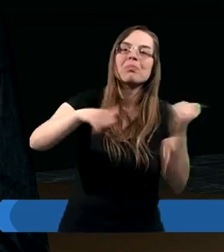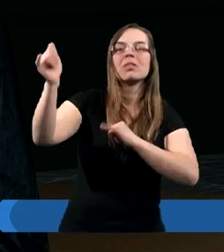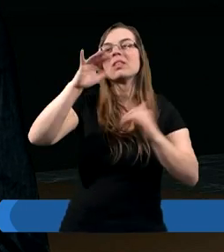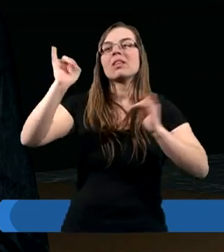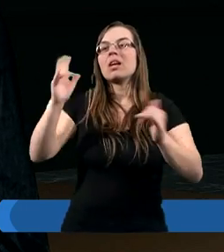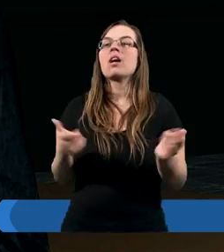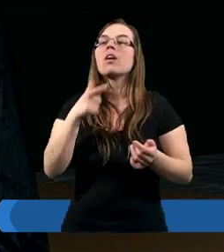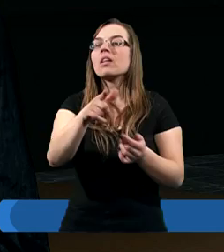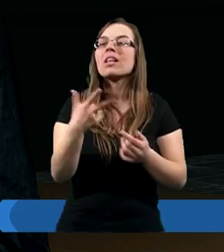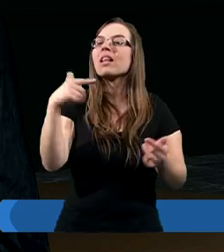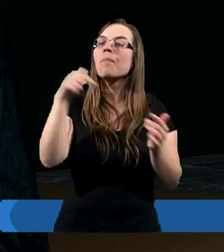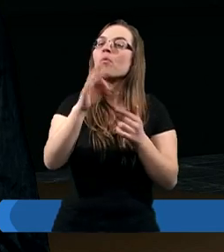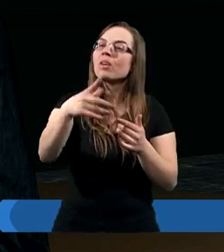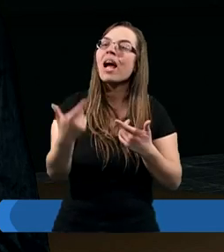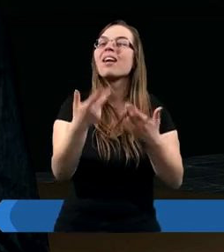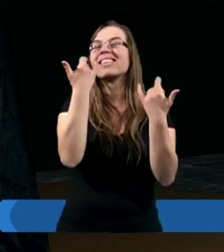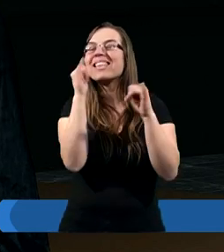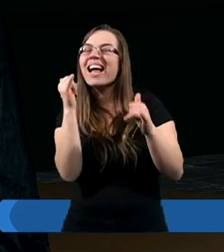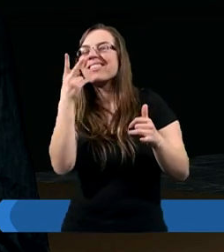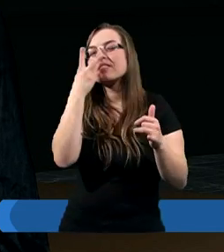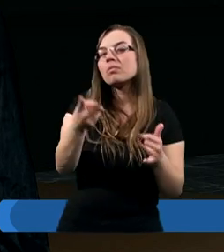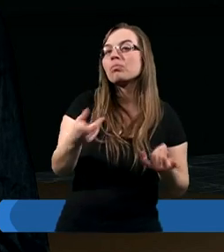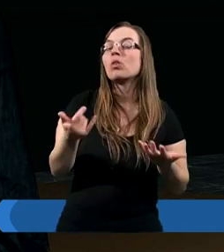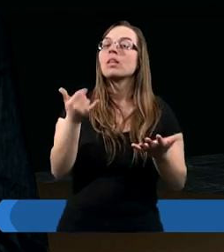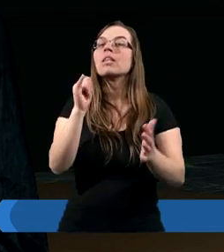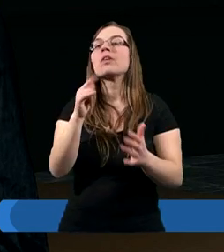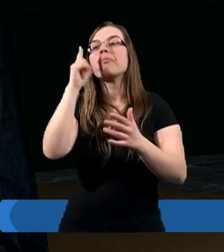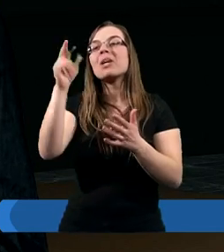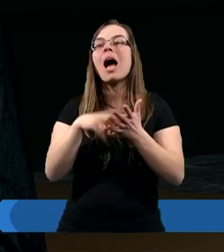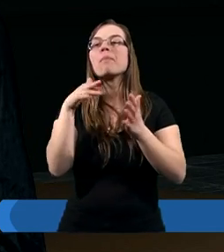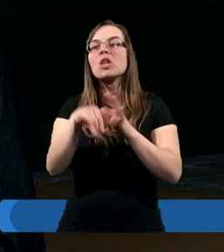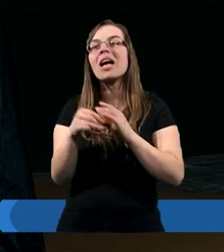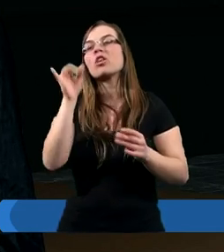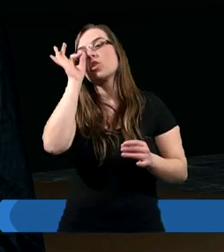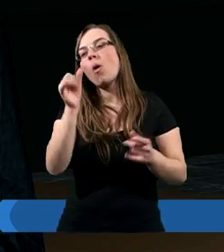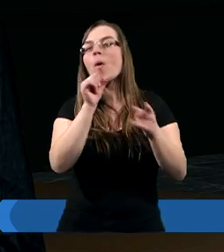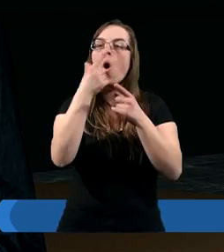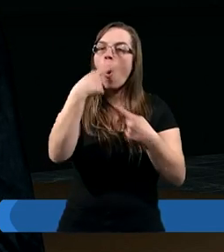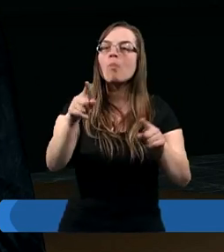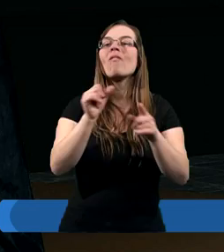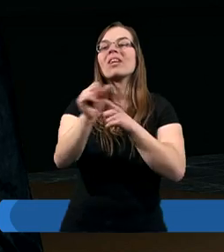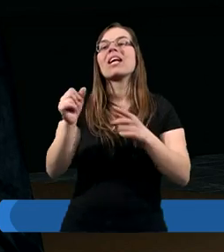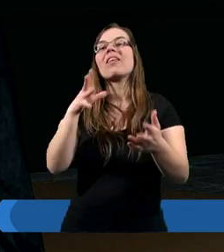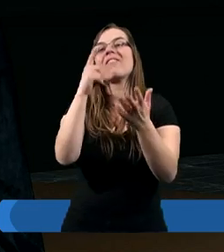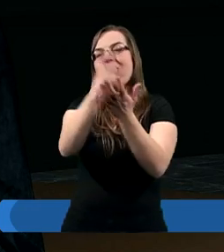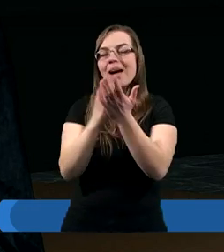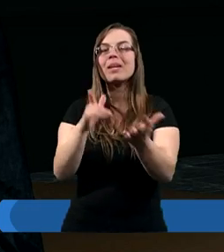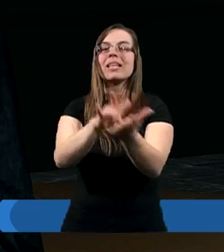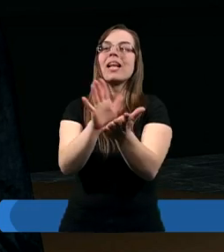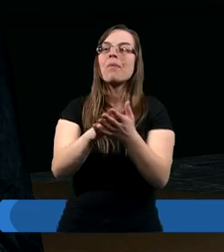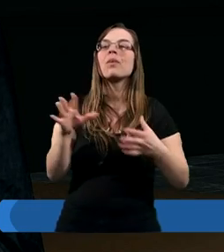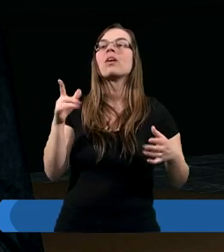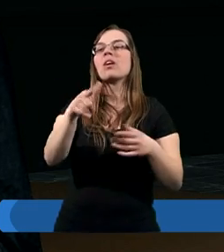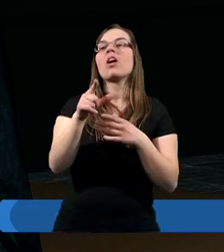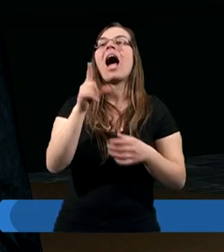właściwie czemu my jako Kościół Adwentystów Dnia Siódmego taki nacisk kładziemy na abstynencję? I myślę, że dobrą odpowiedzią jest fragment zapisany